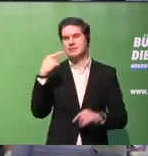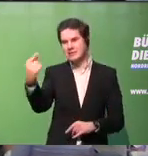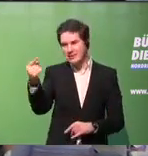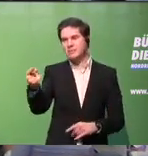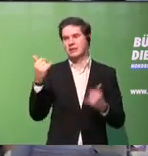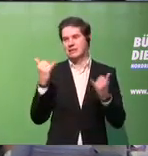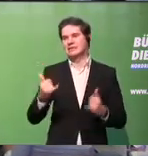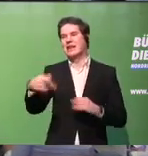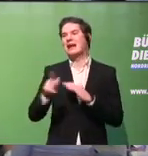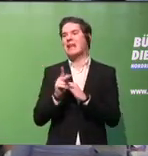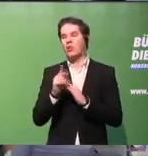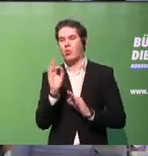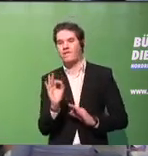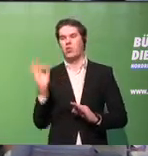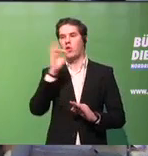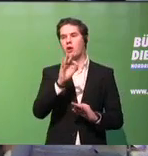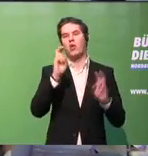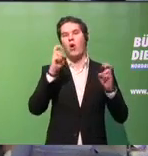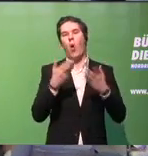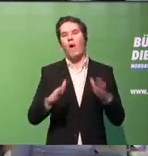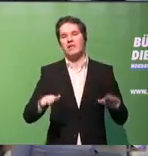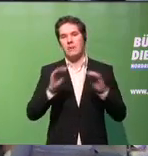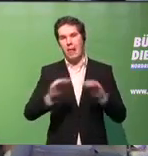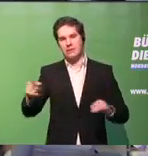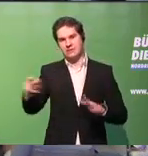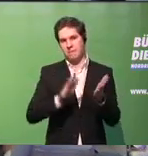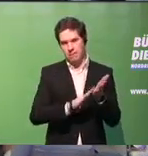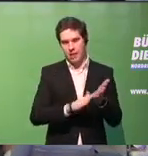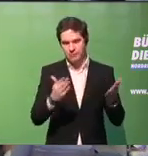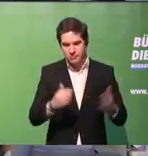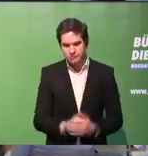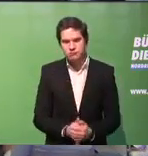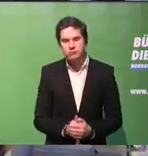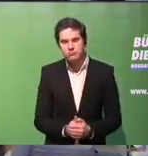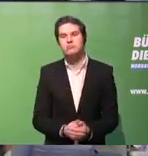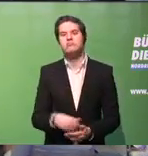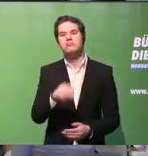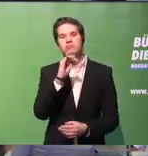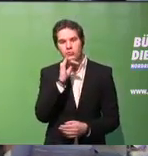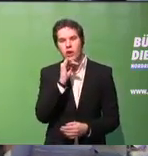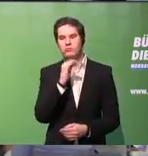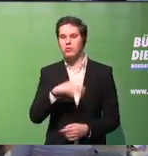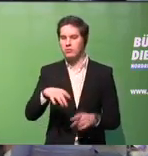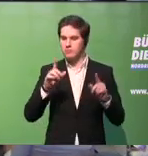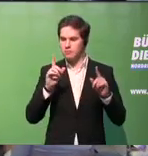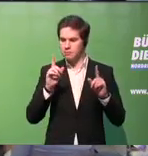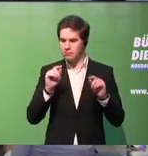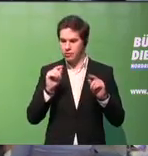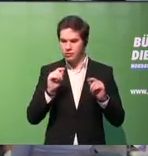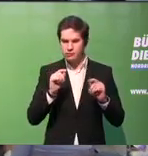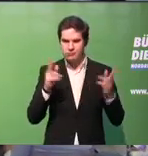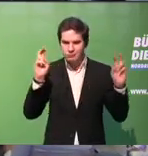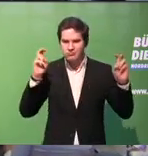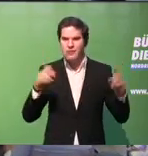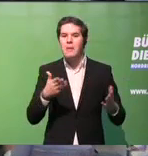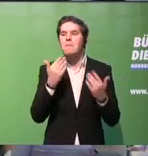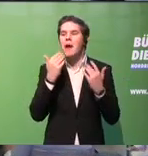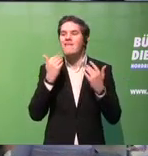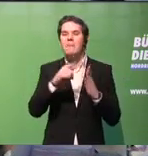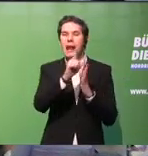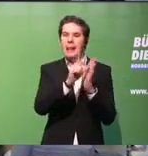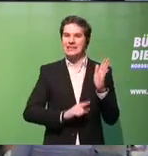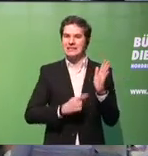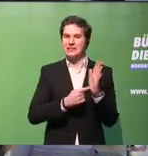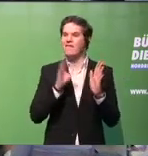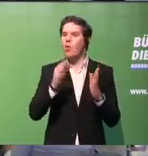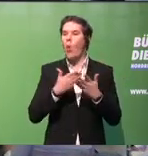Kandidatur hier für den offenen Platz aufrechterhalten und dann ist damit die Liste der Bewerberinnen für diesen